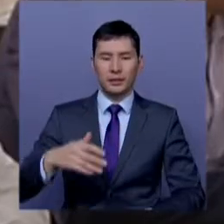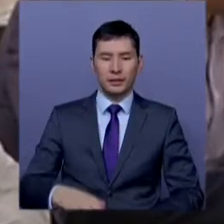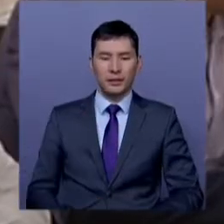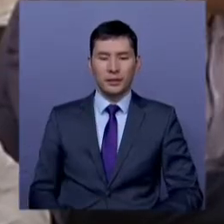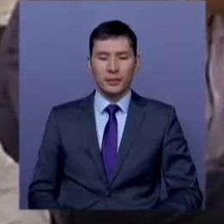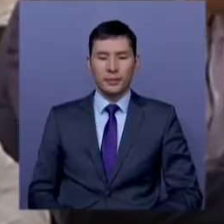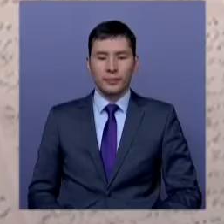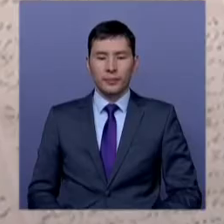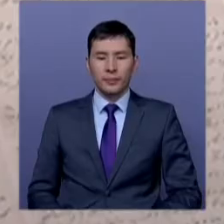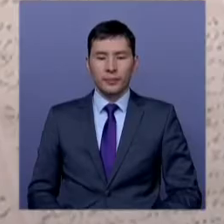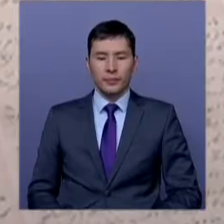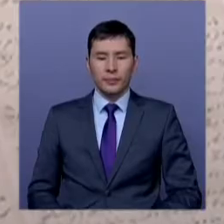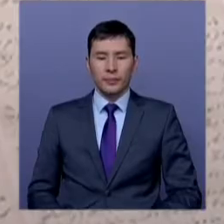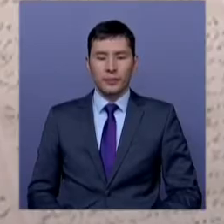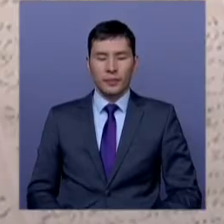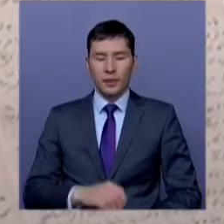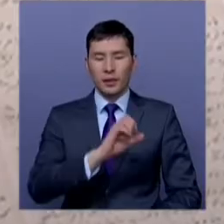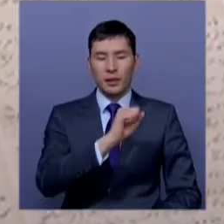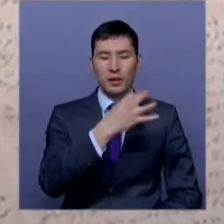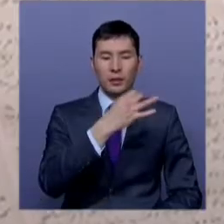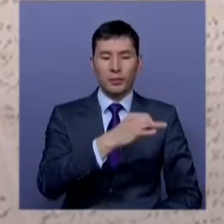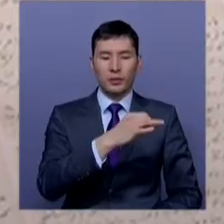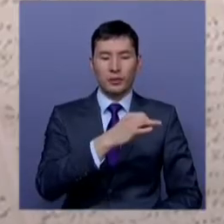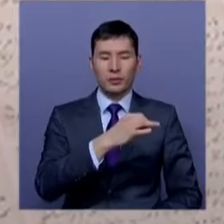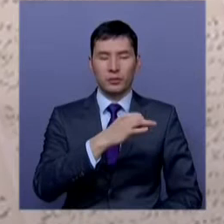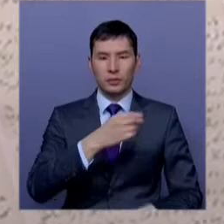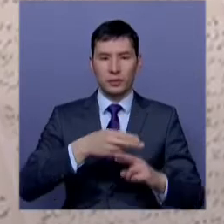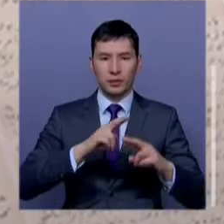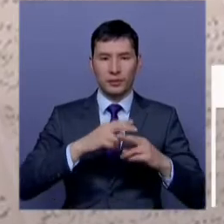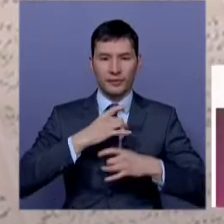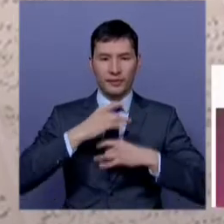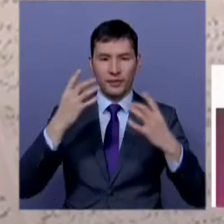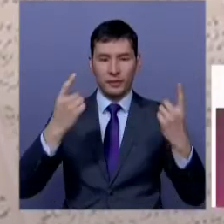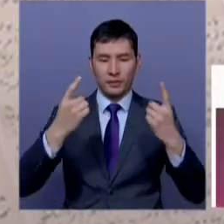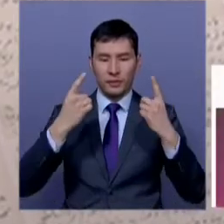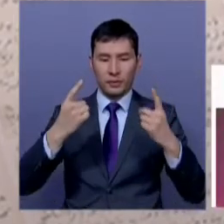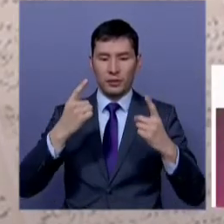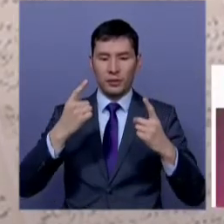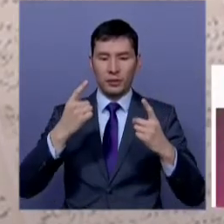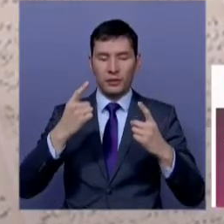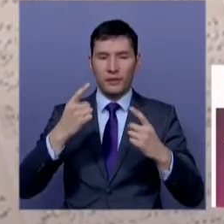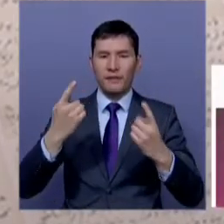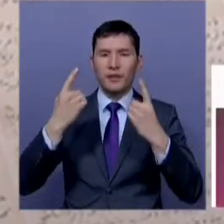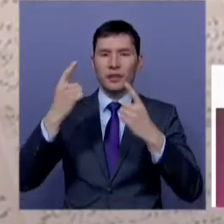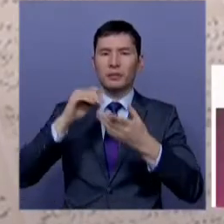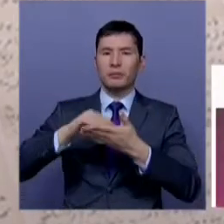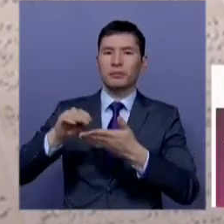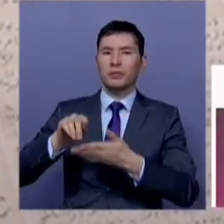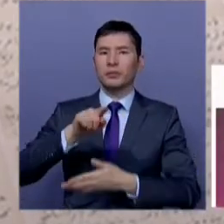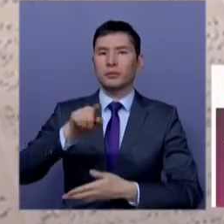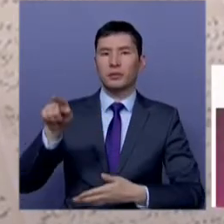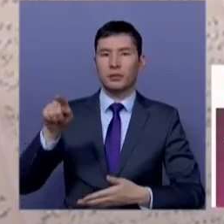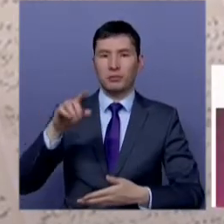әкелінді. Абайдың 100 жылдық мерейтойы қарсаңында үлкен ақындардың арна өлеңдері